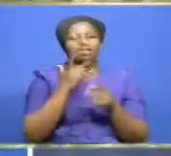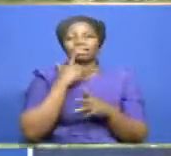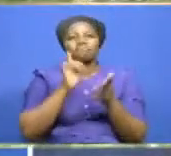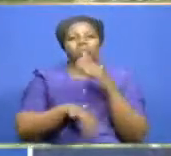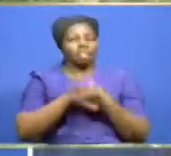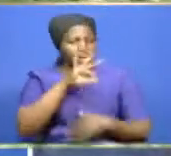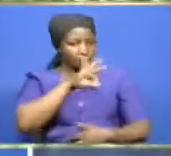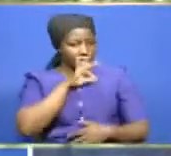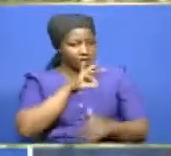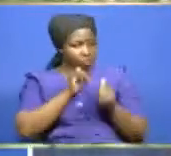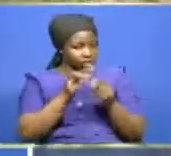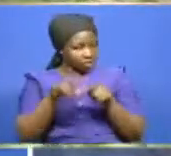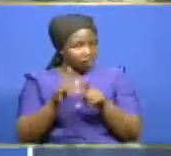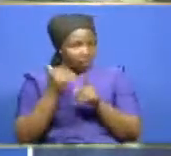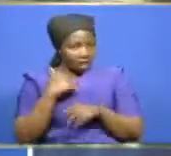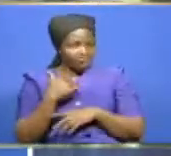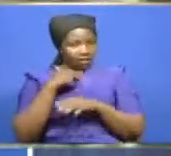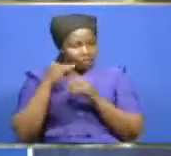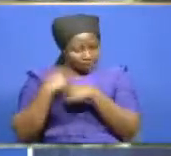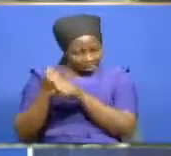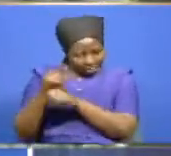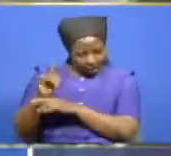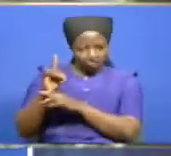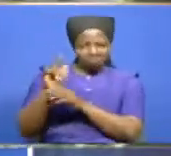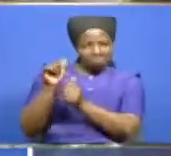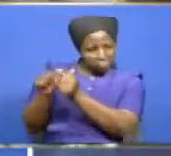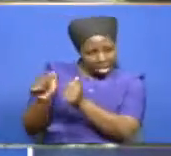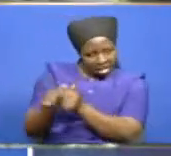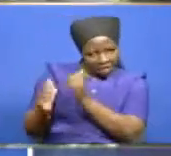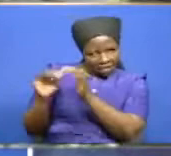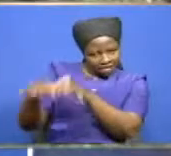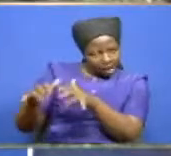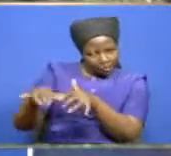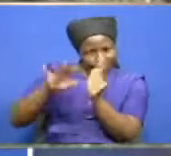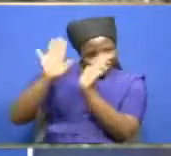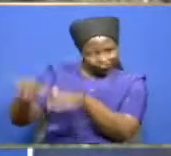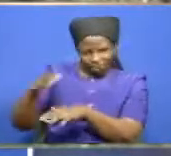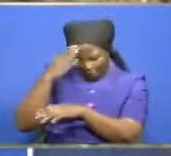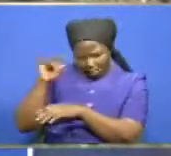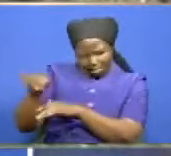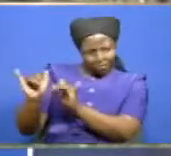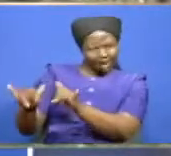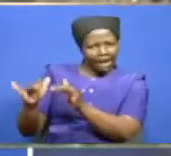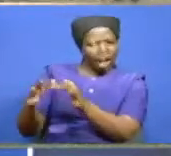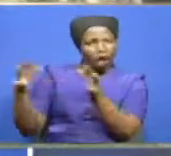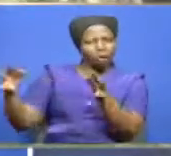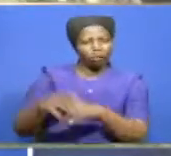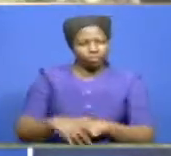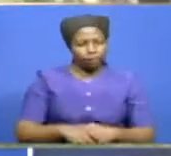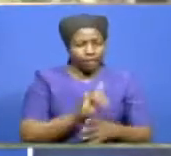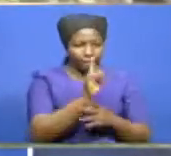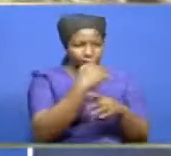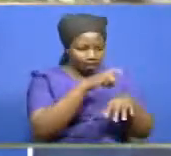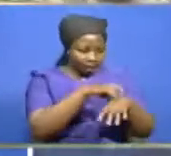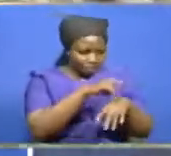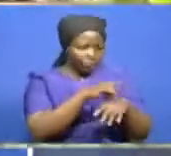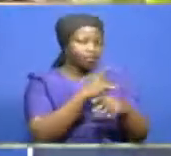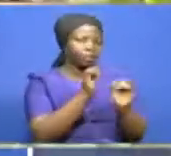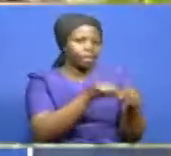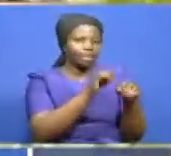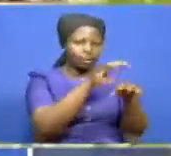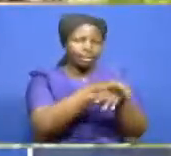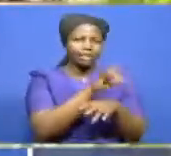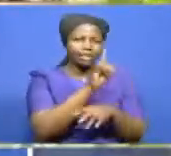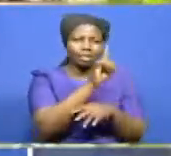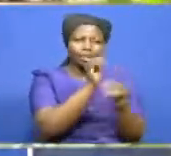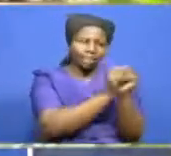imewafanya kuacha ukulima wa mahindi ambao huchukua muda mrefu. Kutoa safari moja itakutolea kilo 10 mpaka kilo 15.